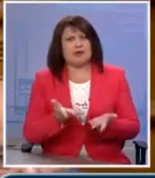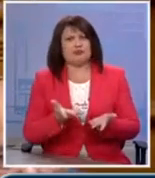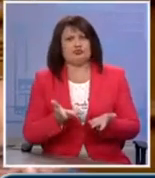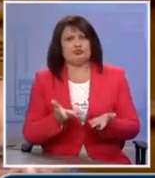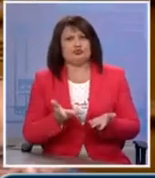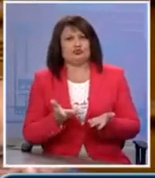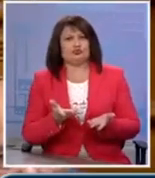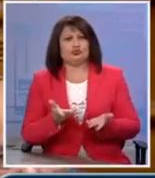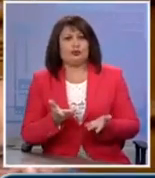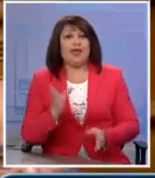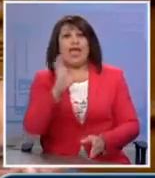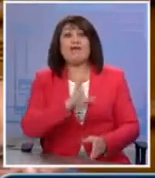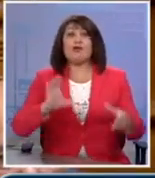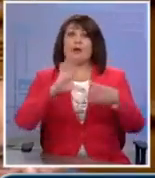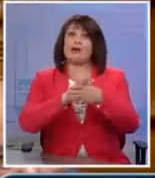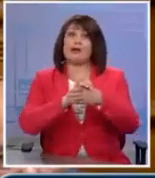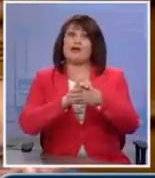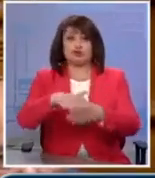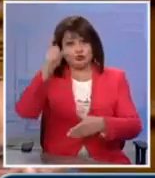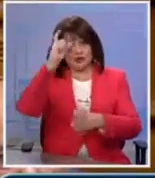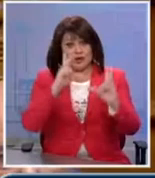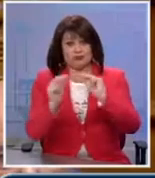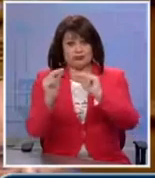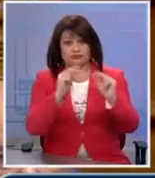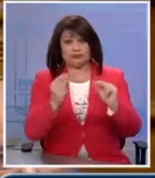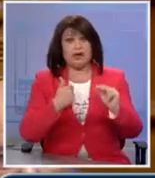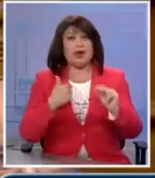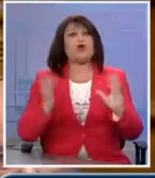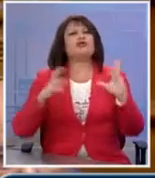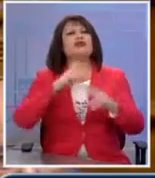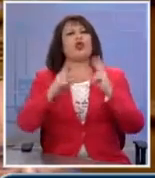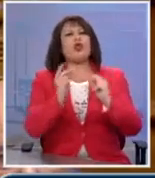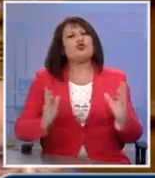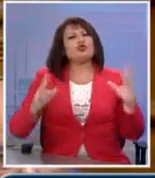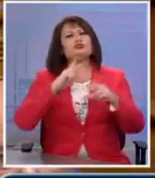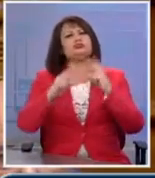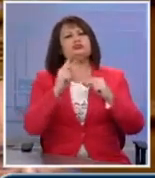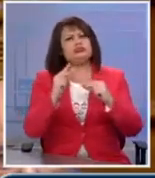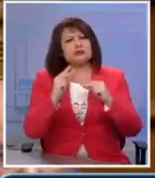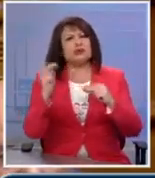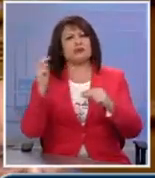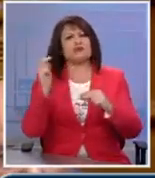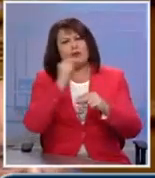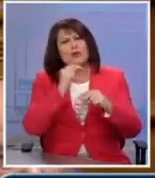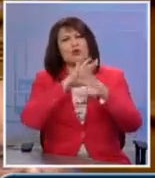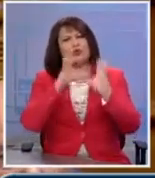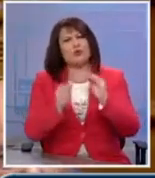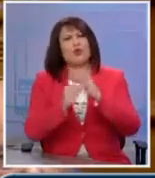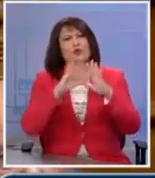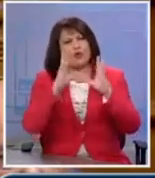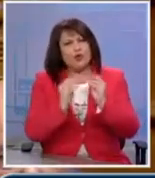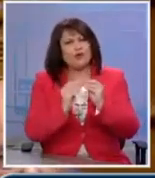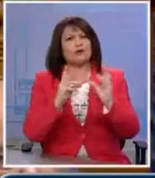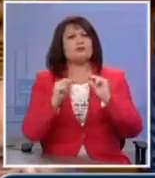Τουρκία, αλλά της Ευρωπαϊκής Ένωσης με την Τουρκία. Εγώ έδωσα μάχη συνοδοκορυφής, διότι εκεί ο Ρέντζι ασχολιόταν